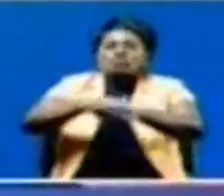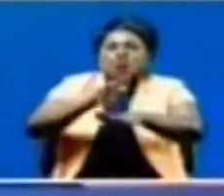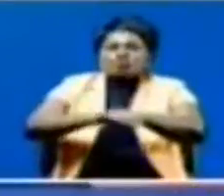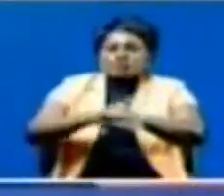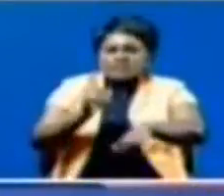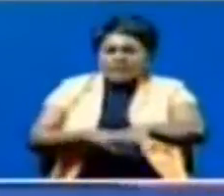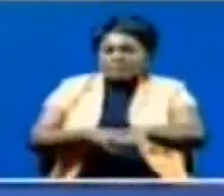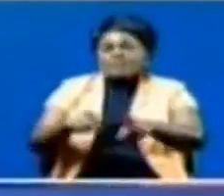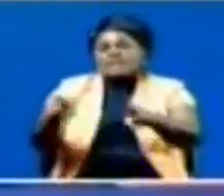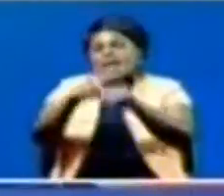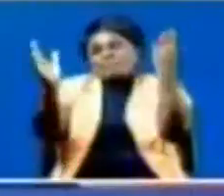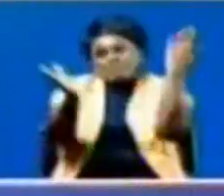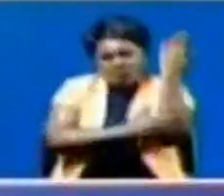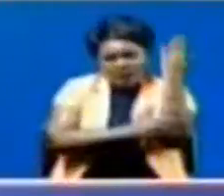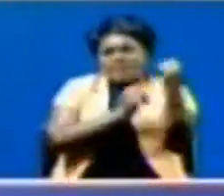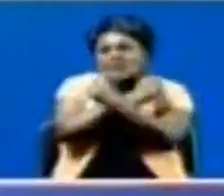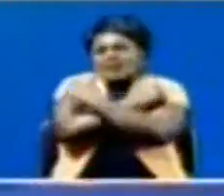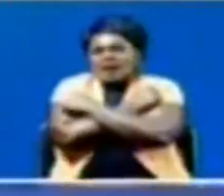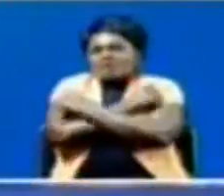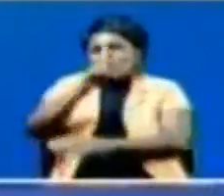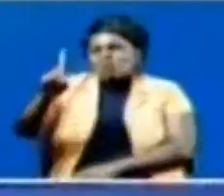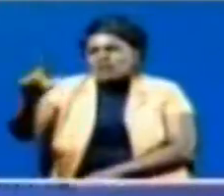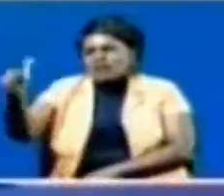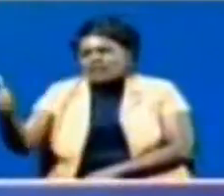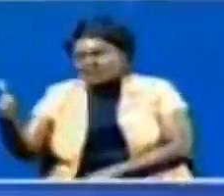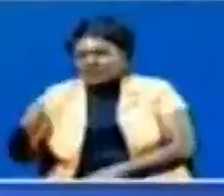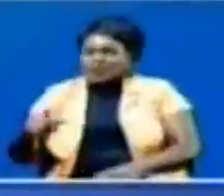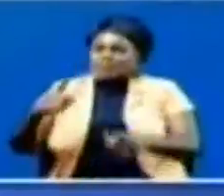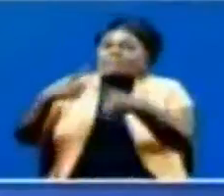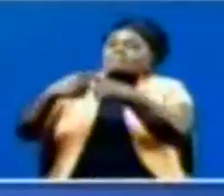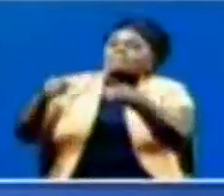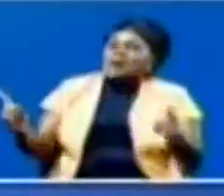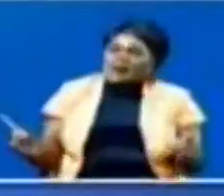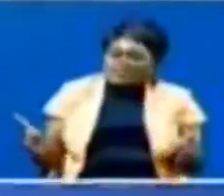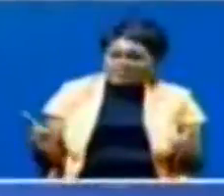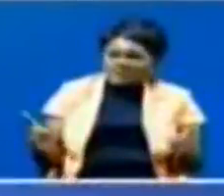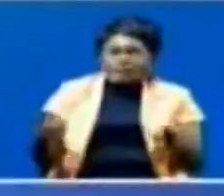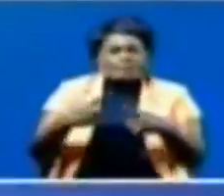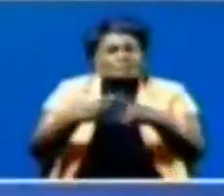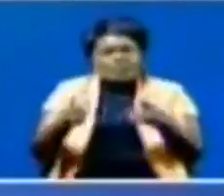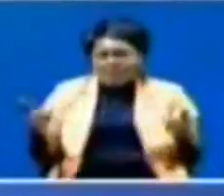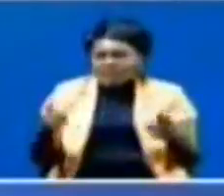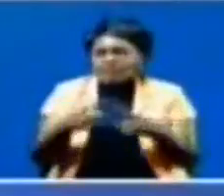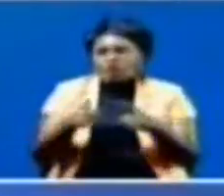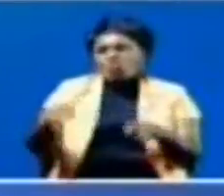hata wakati kuna ubaya watu lazima wapendane maana yake penzi halichagui ha babu anajitetea sana